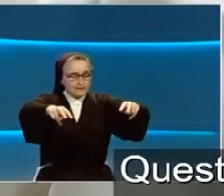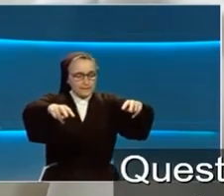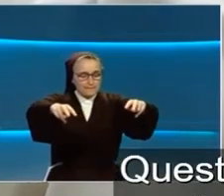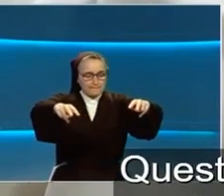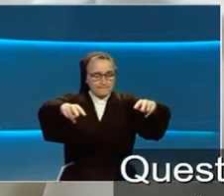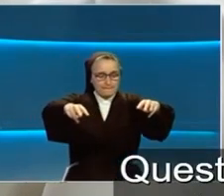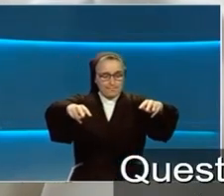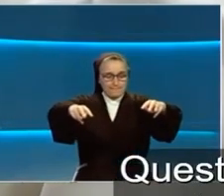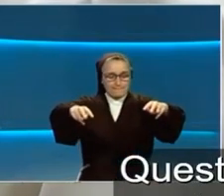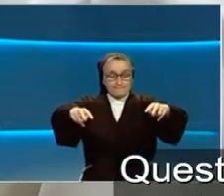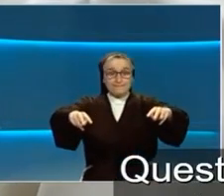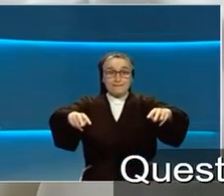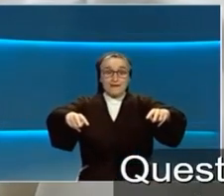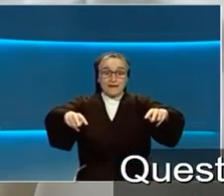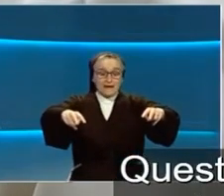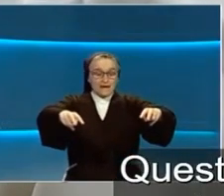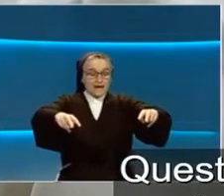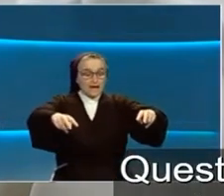fecisti.